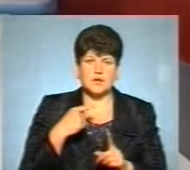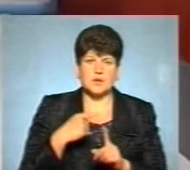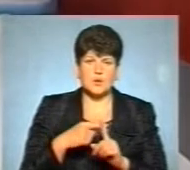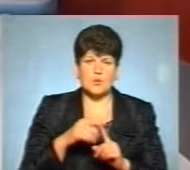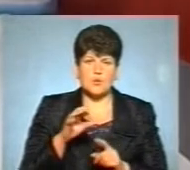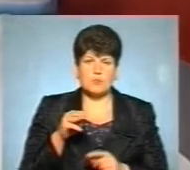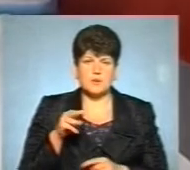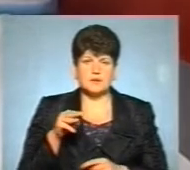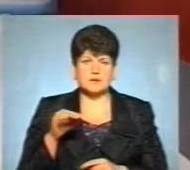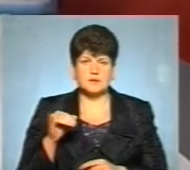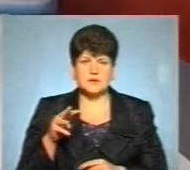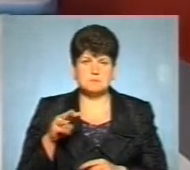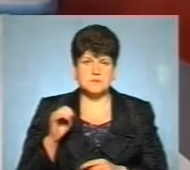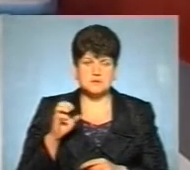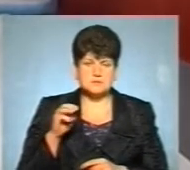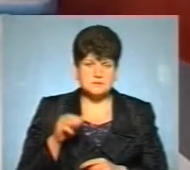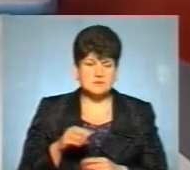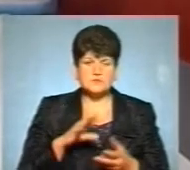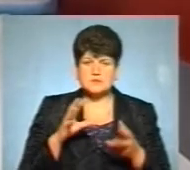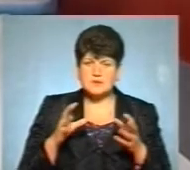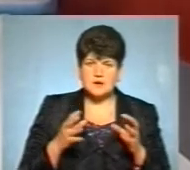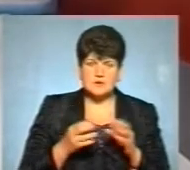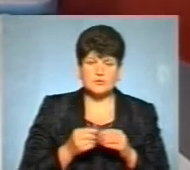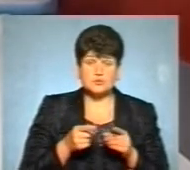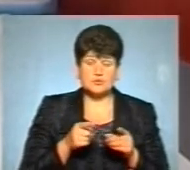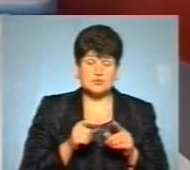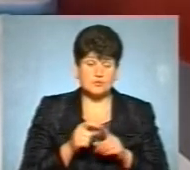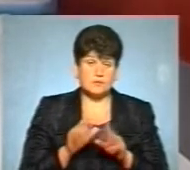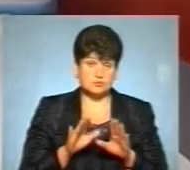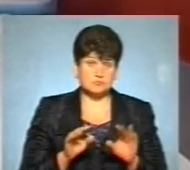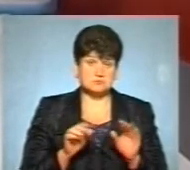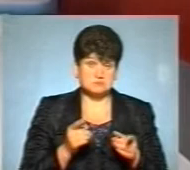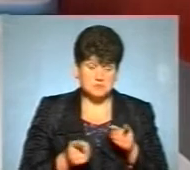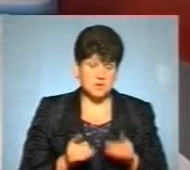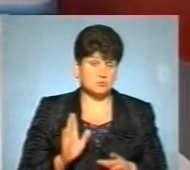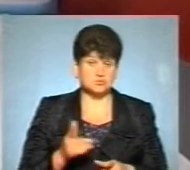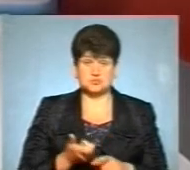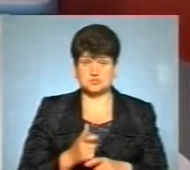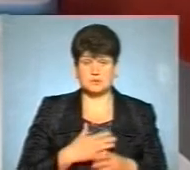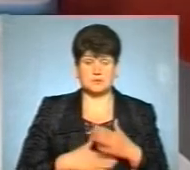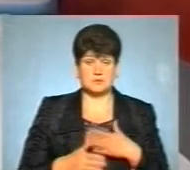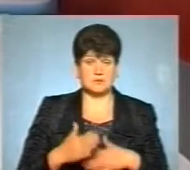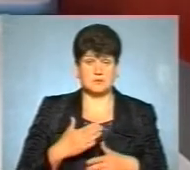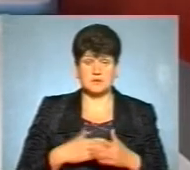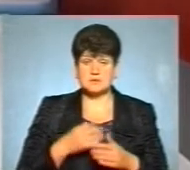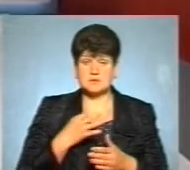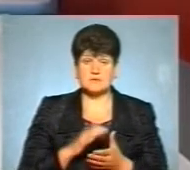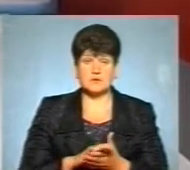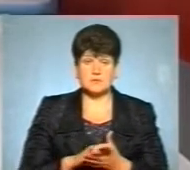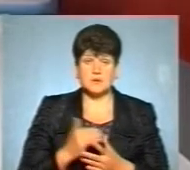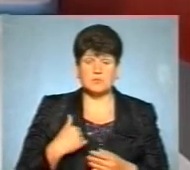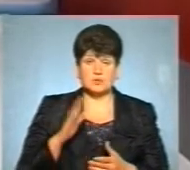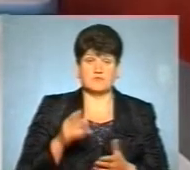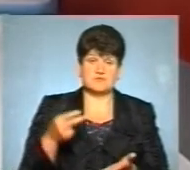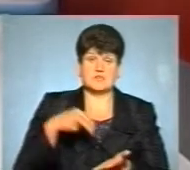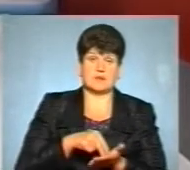і в бізнес, і в загалом. Якщо його слова справдяться, я тільки буду дуже радий. І, як казав мій знайомий, каже, ми станемо і